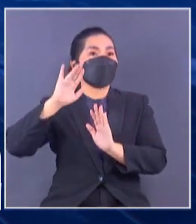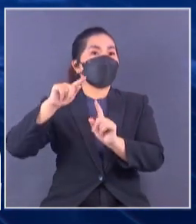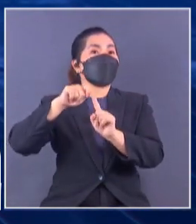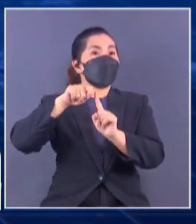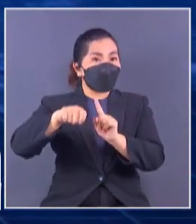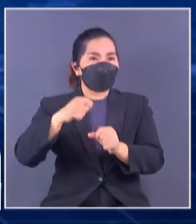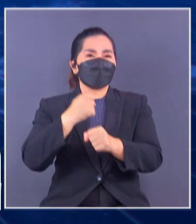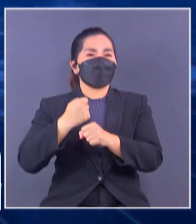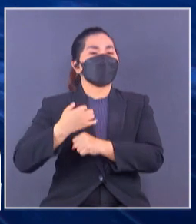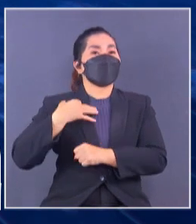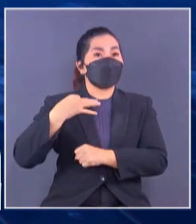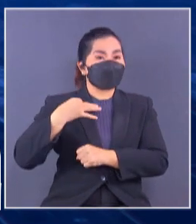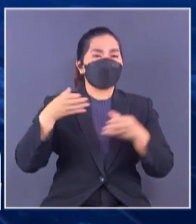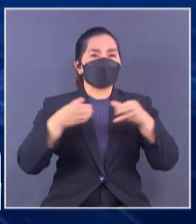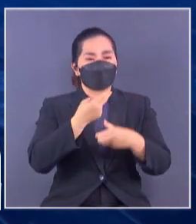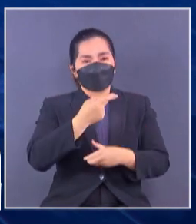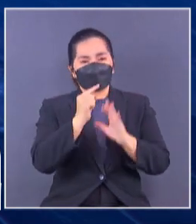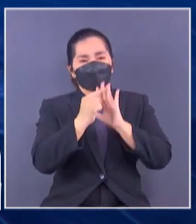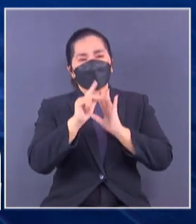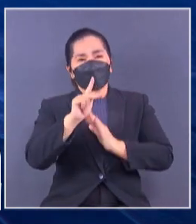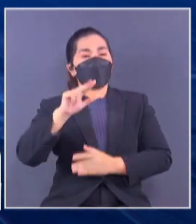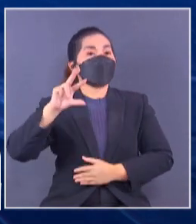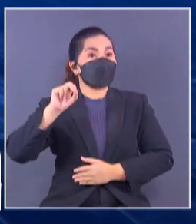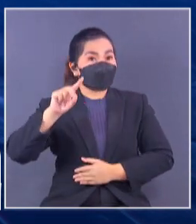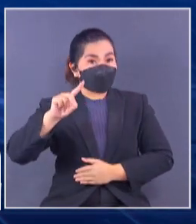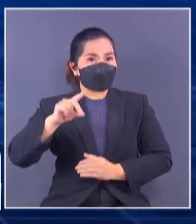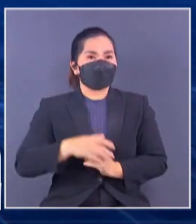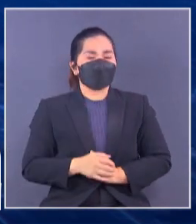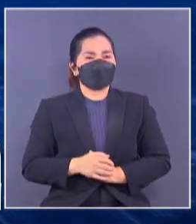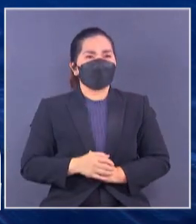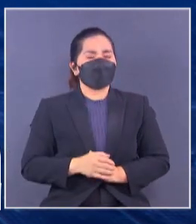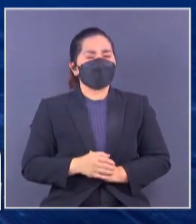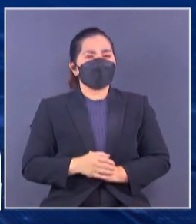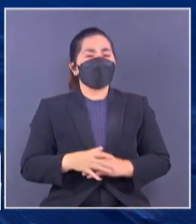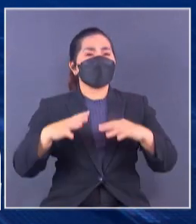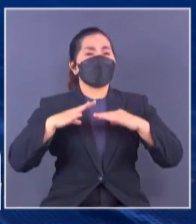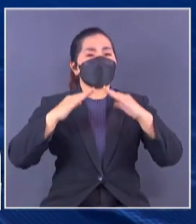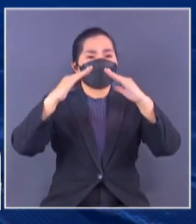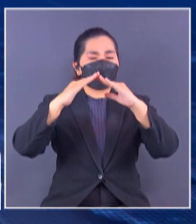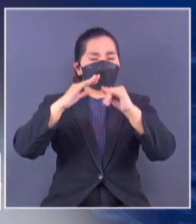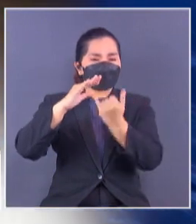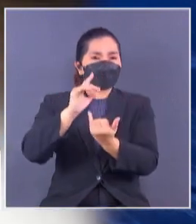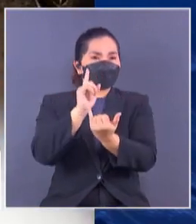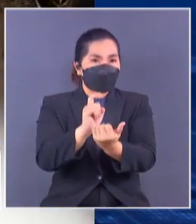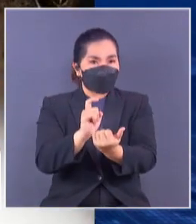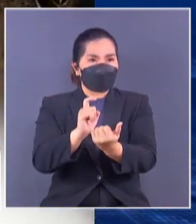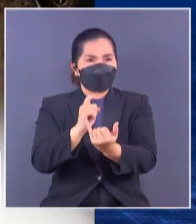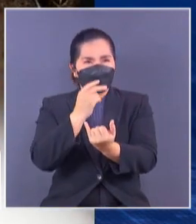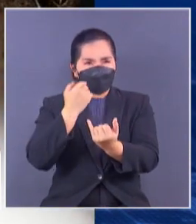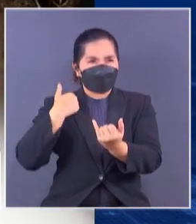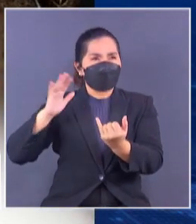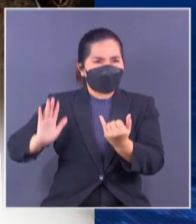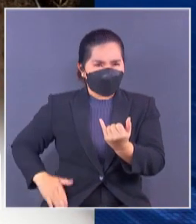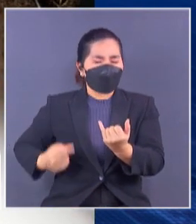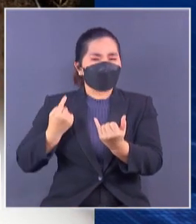เป็นอาสากู้ภัยฮุก31นครราชสีมานอนเสียชีวิตอยู่ภายในกระท่อมนะครับกลางไร่มันสำปะหลังพร้อมกับสุนัขคู่ใจ